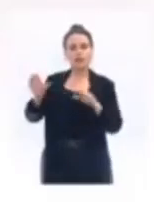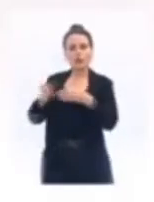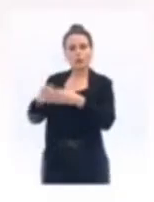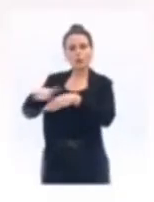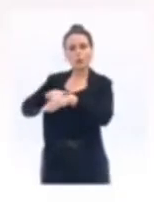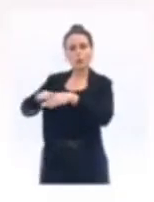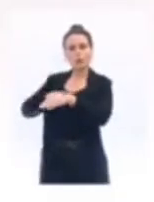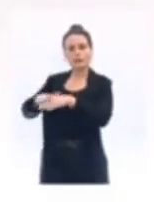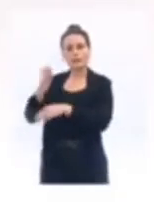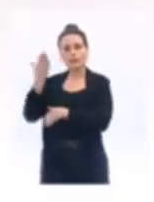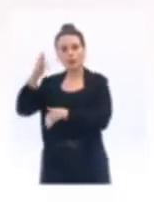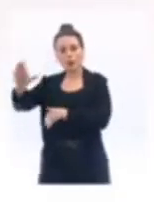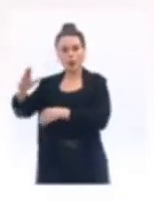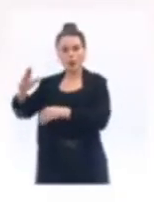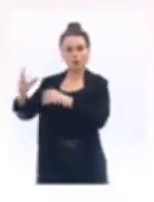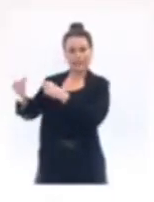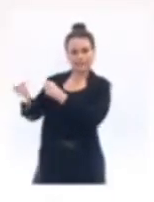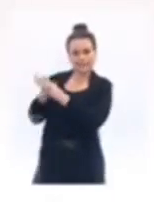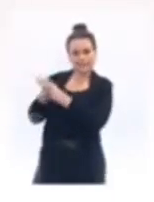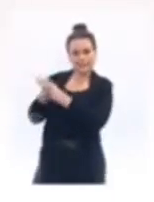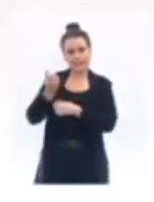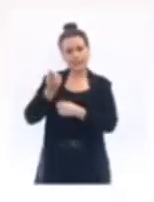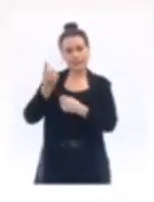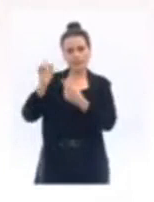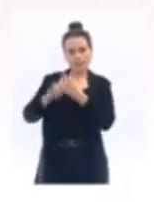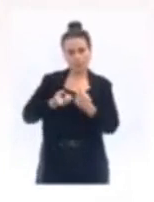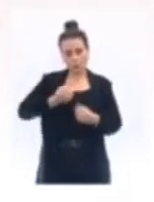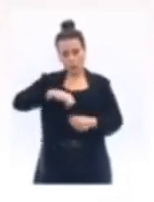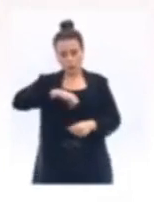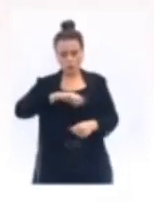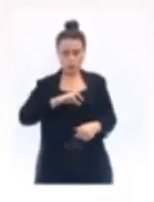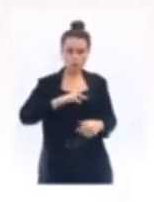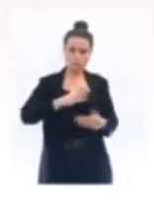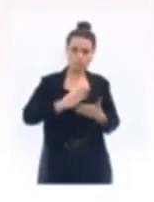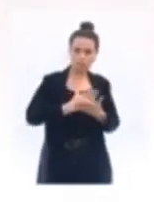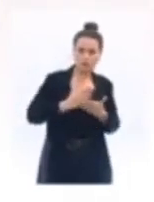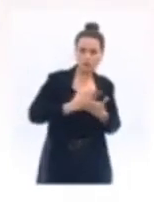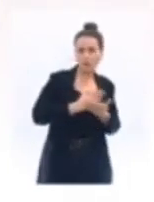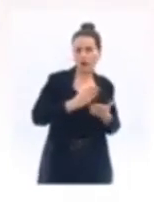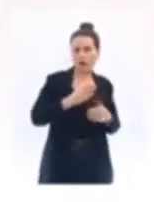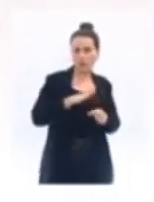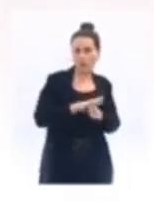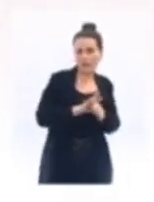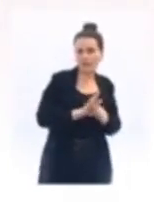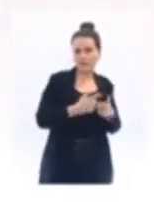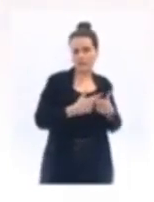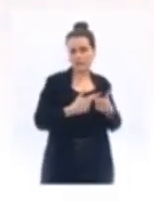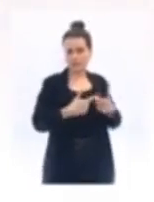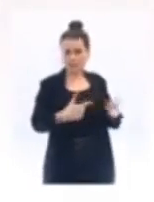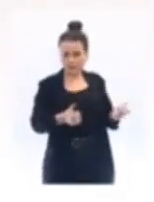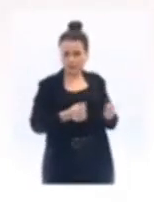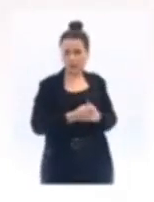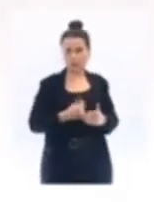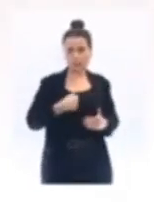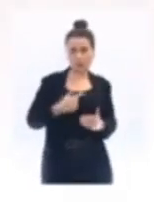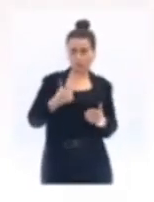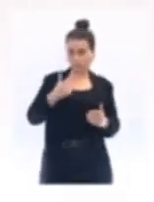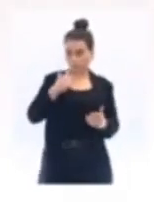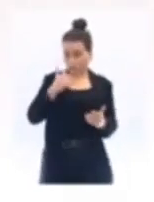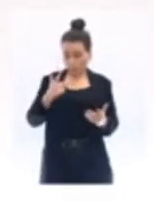Ont-ils été imprévoyants ou inefficaces? Je me garderai bien de porter une appréciation sur leur